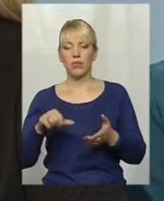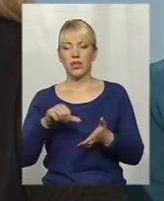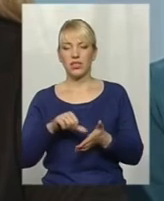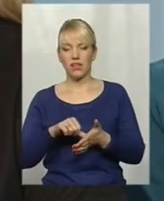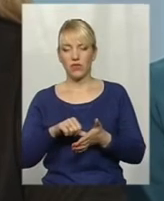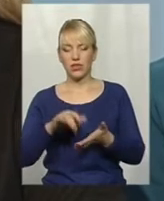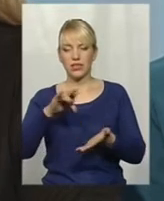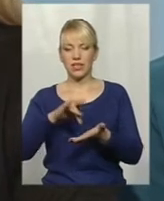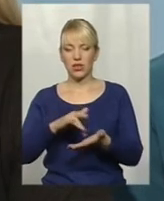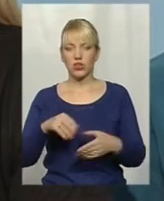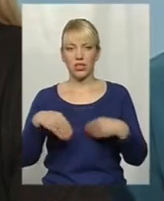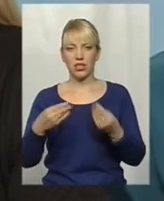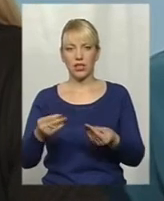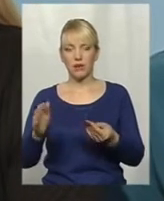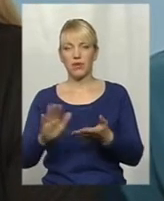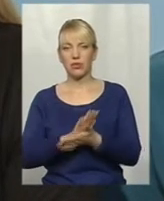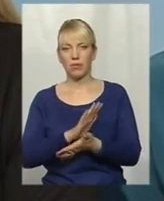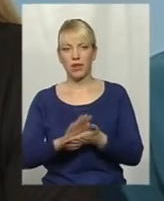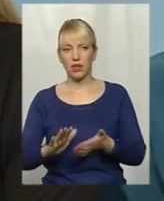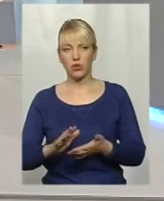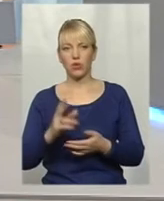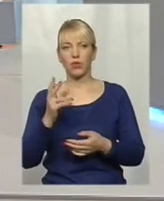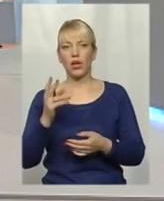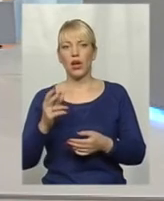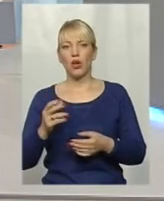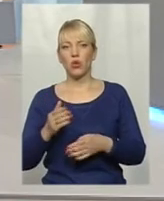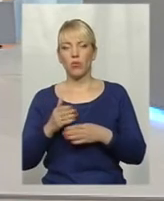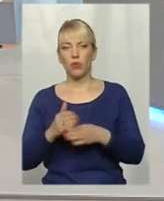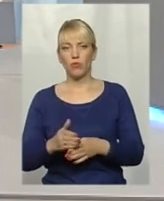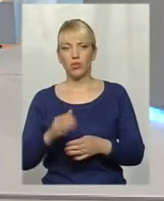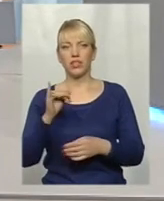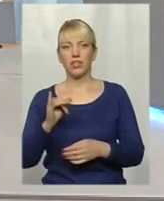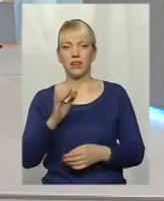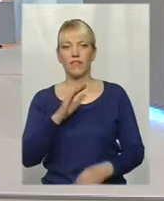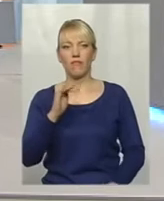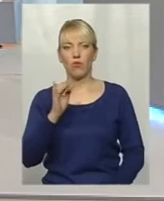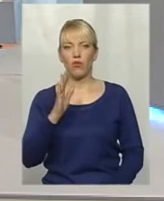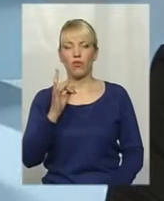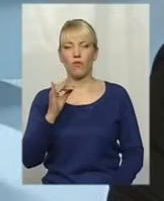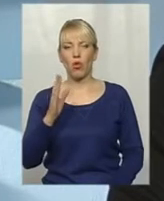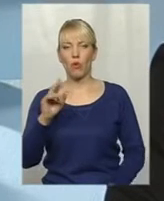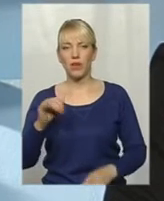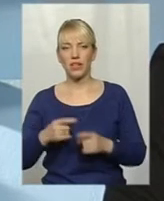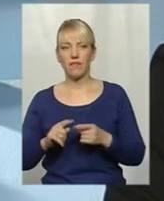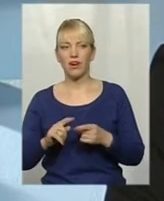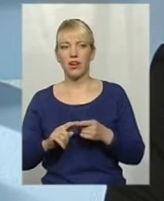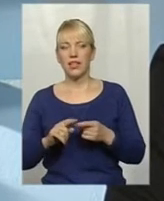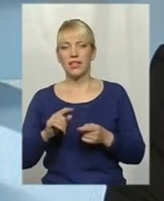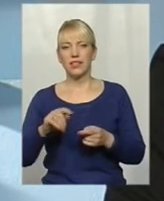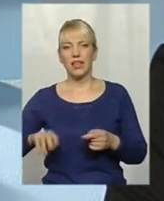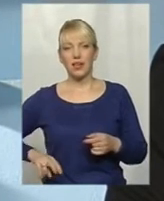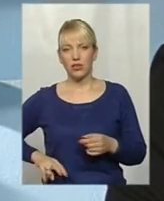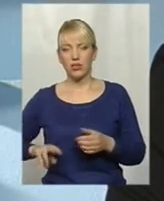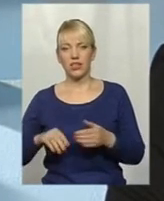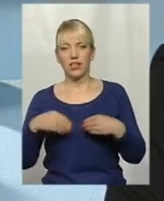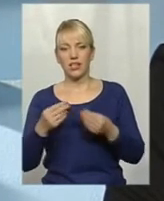з надання безоплатної вторинної правової допомоги, та Олена Вікторівна Варфоломієва, заступник директора регіонального центру з надання